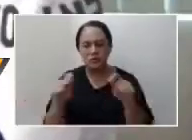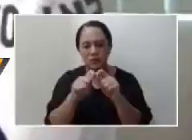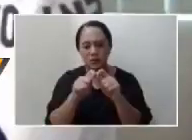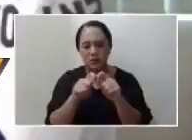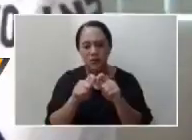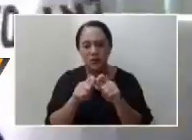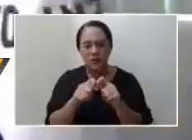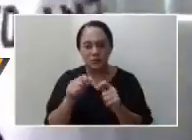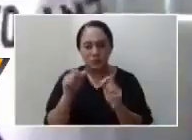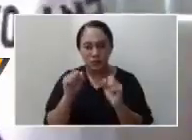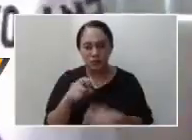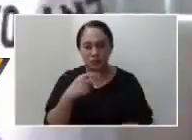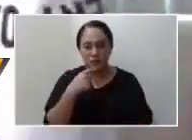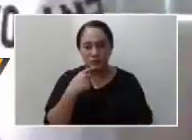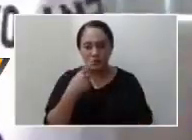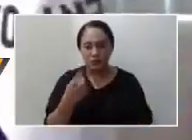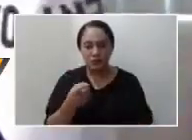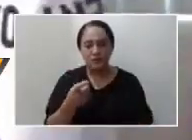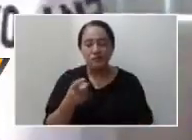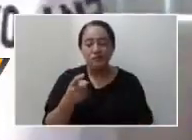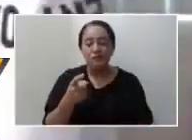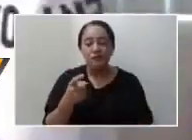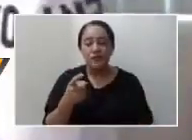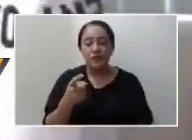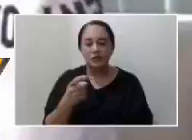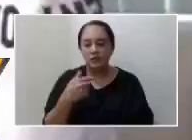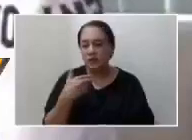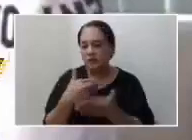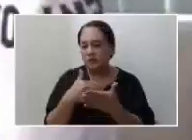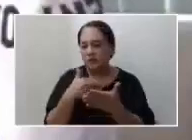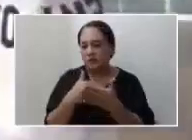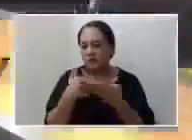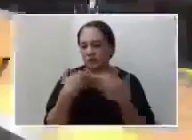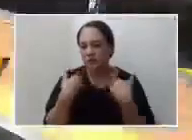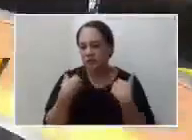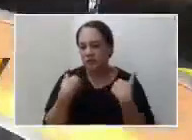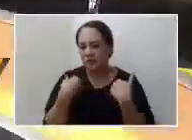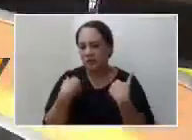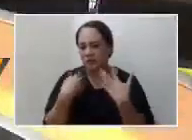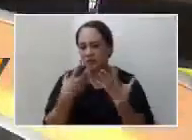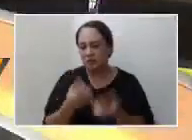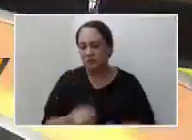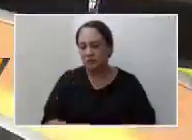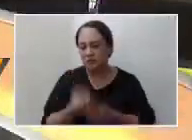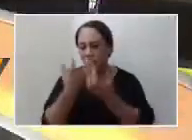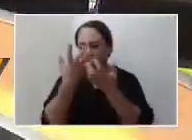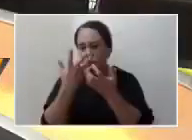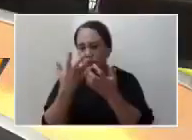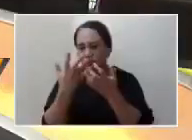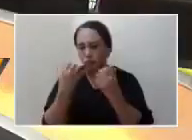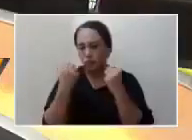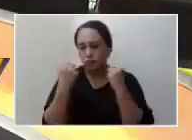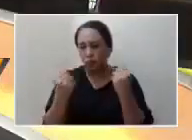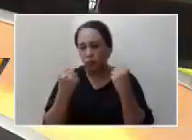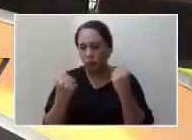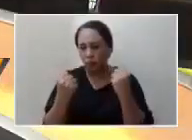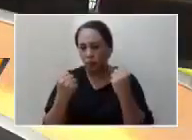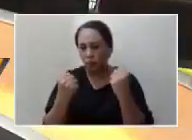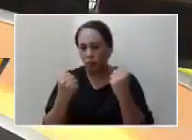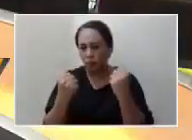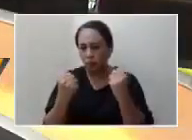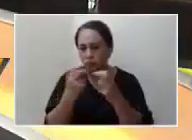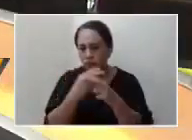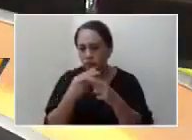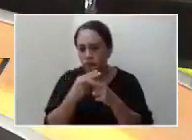na explosion. So, hindi po ganun kadelikado kung ganun ang senaryo. Okay. We'll continue to do update po, of follow-up rather po,